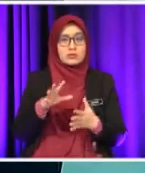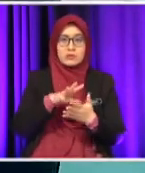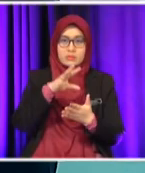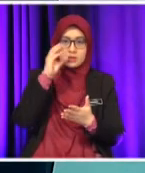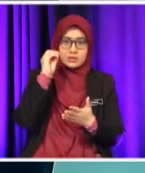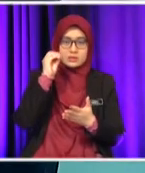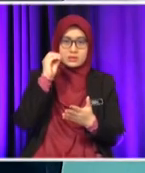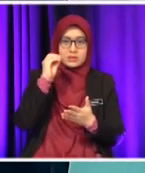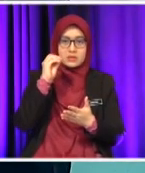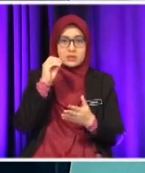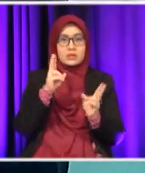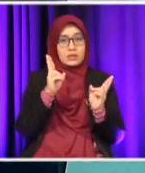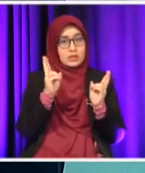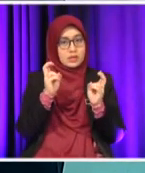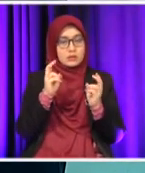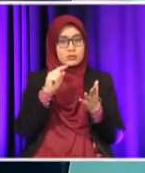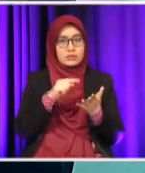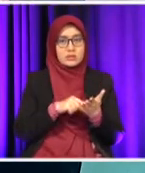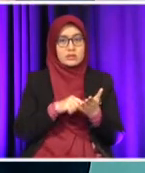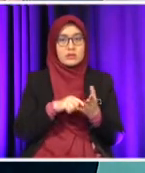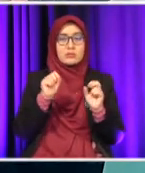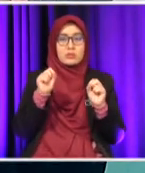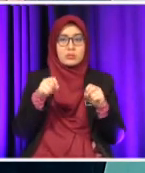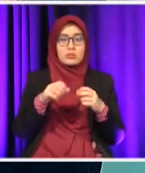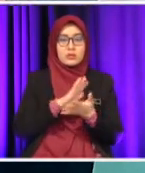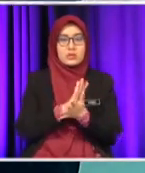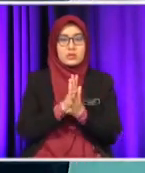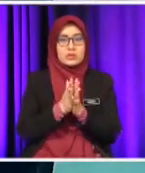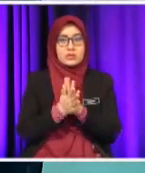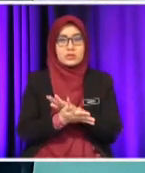kembangkan ya jadikan sumber pendapatan kemudian